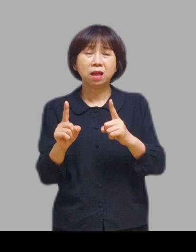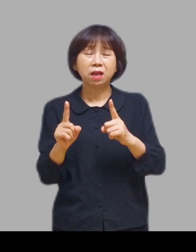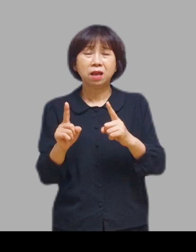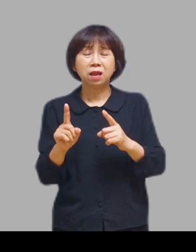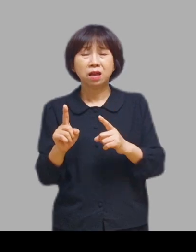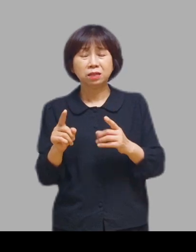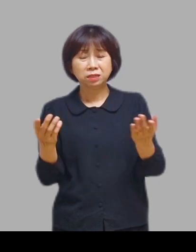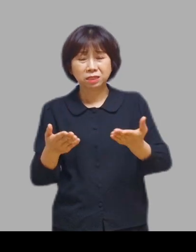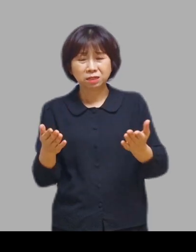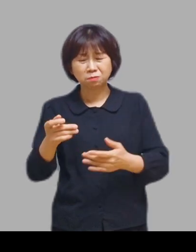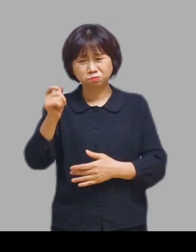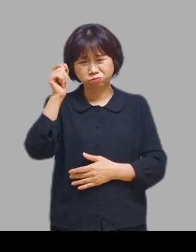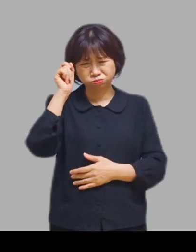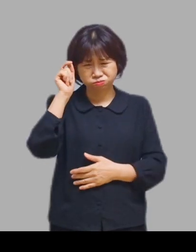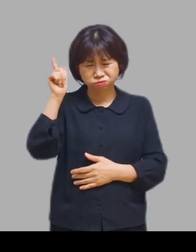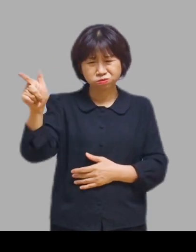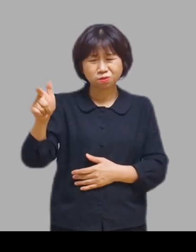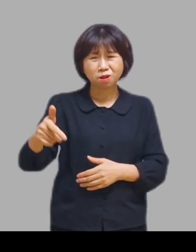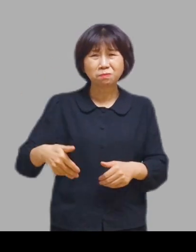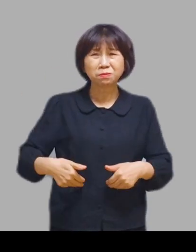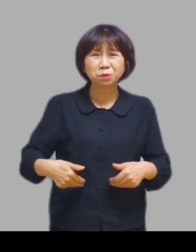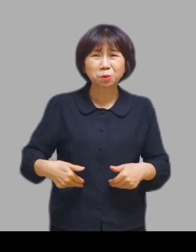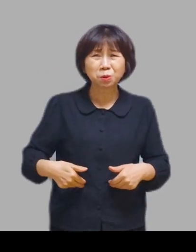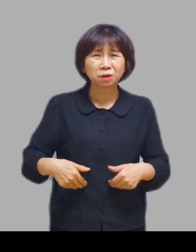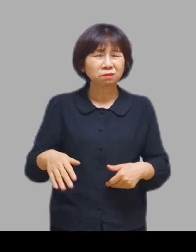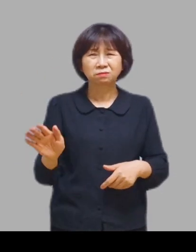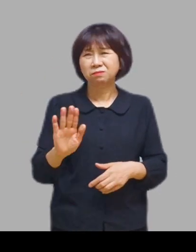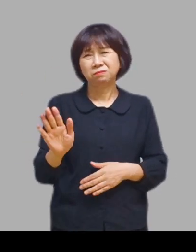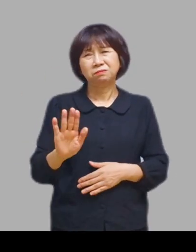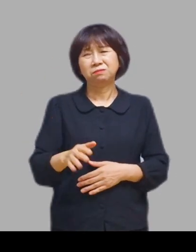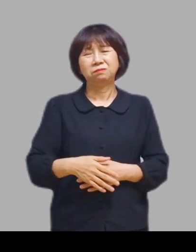것은요, 대단한 해답을 주기 때문에 아닙니다.